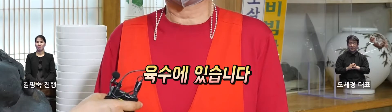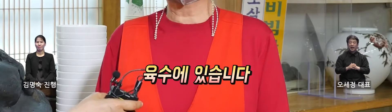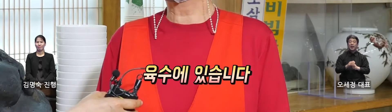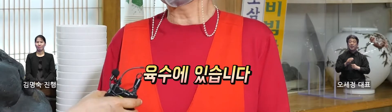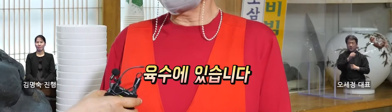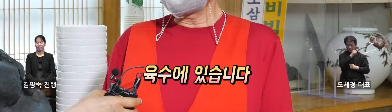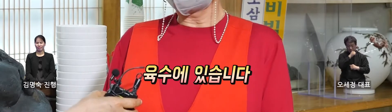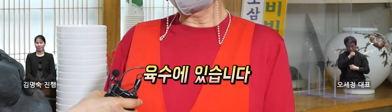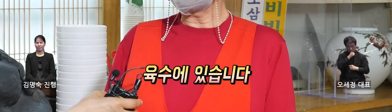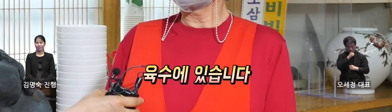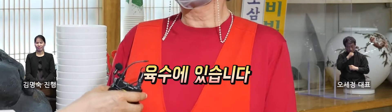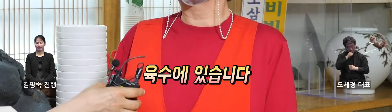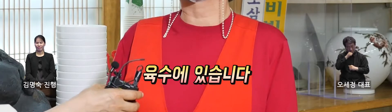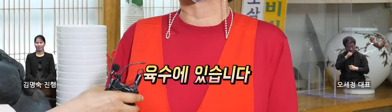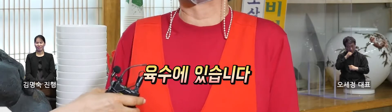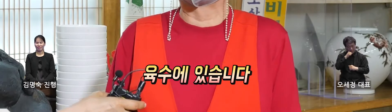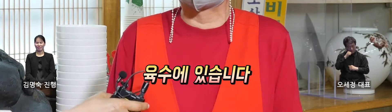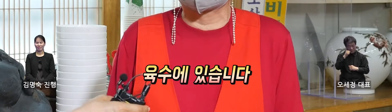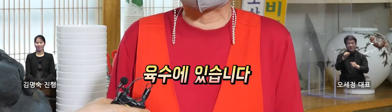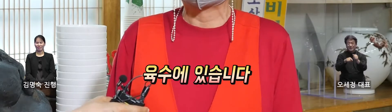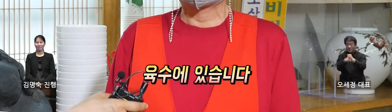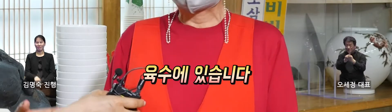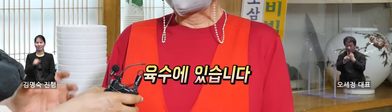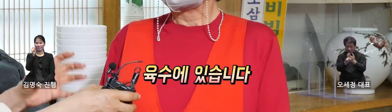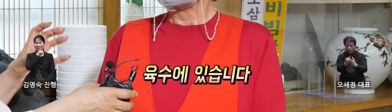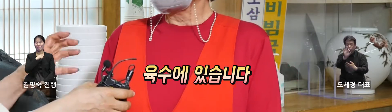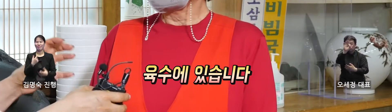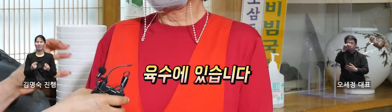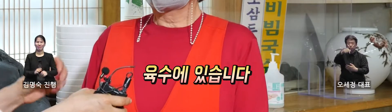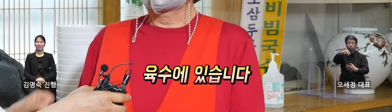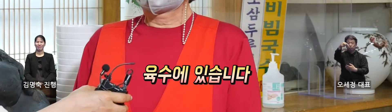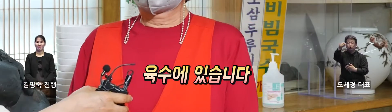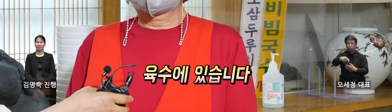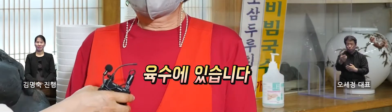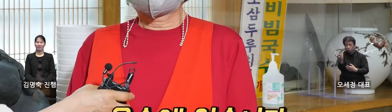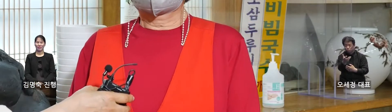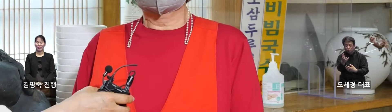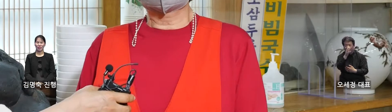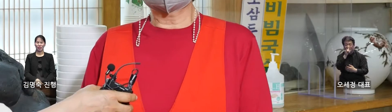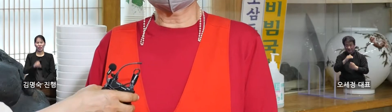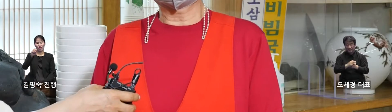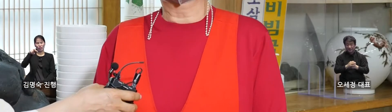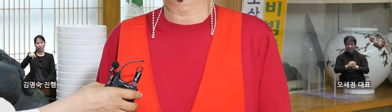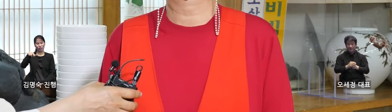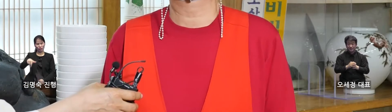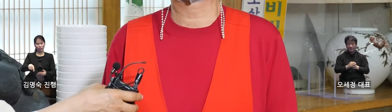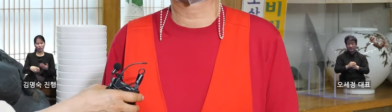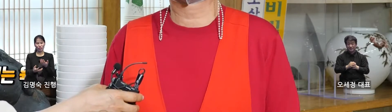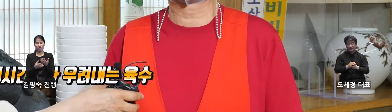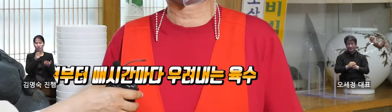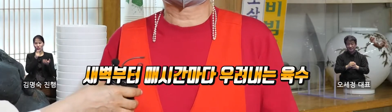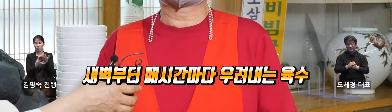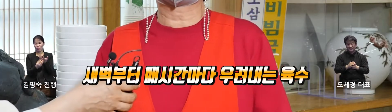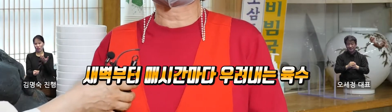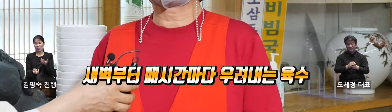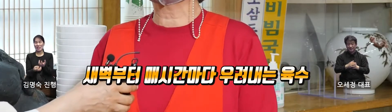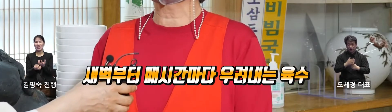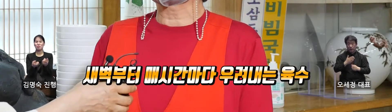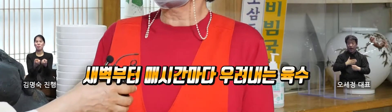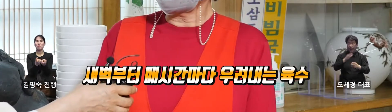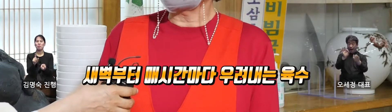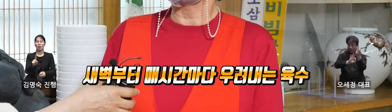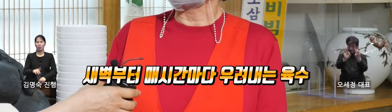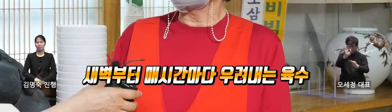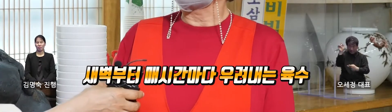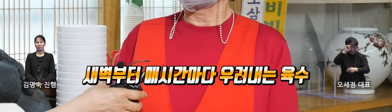비결은 육수에 있죠. 자, 그 육수는 어떻게 끓이시나요? 아, 육수는 어찌됐든 아침에 뭐